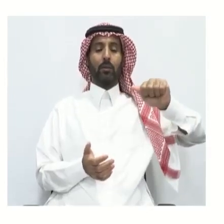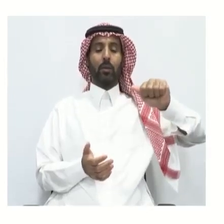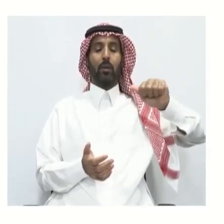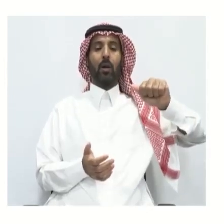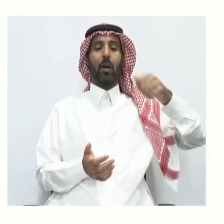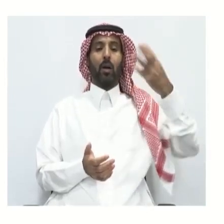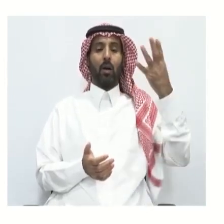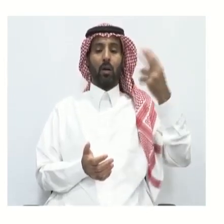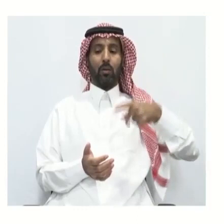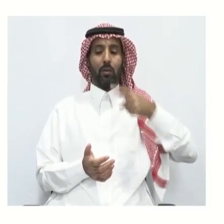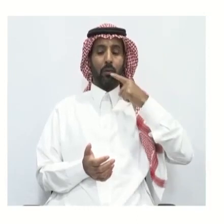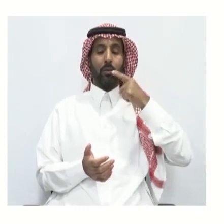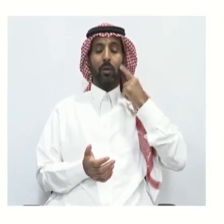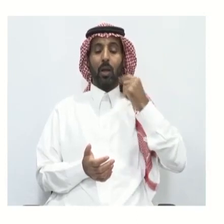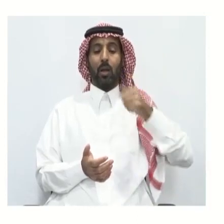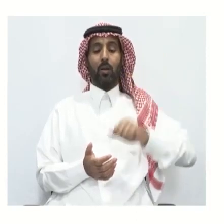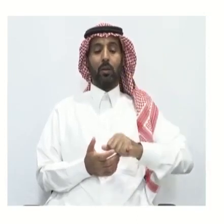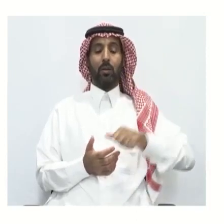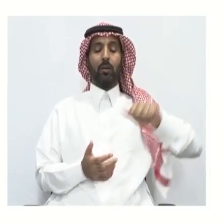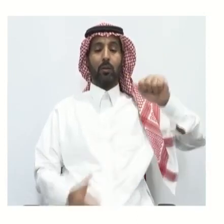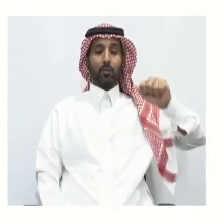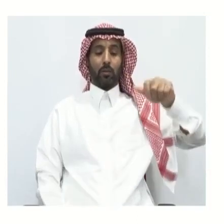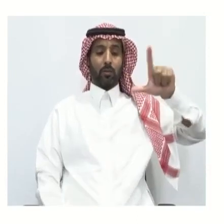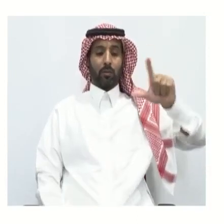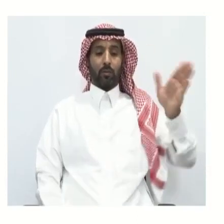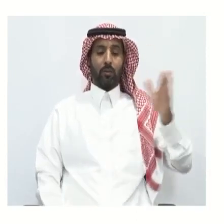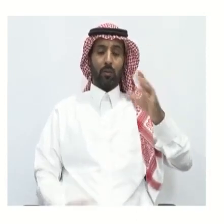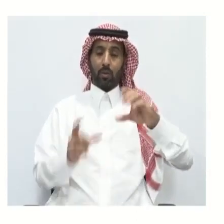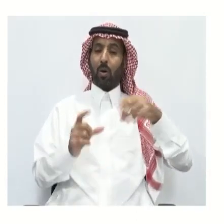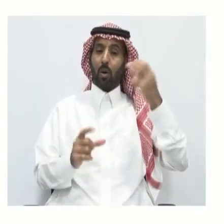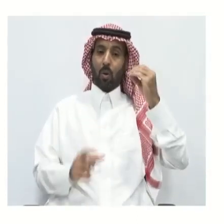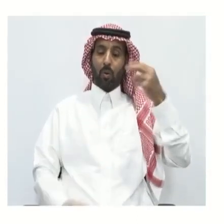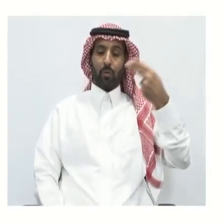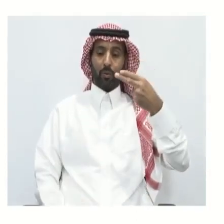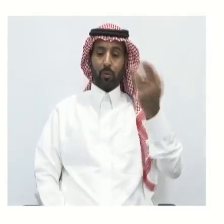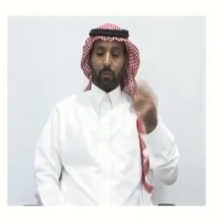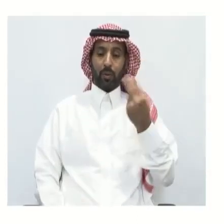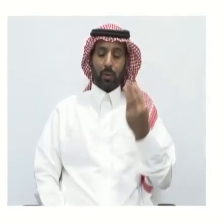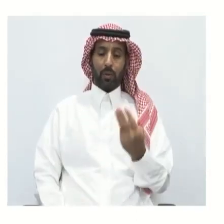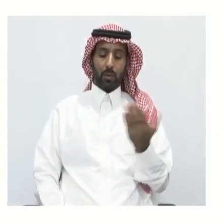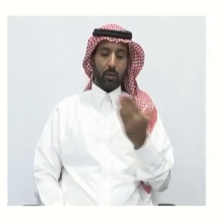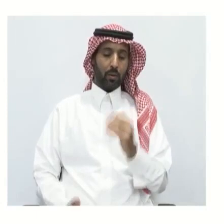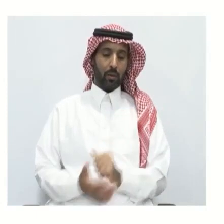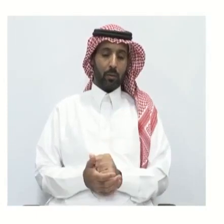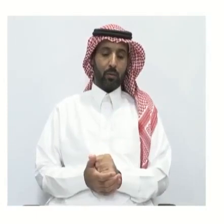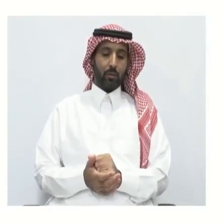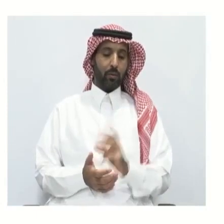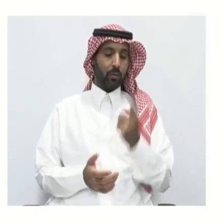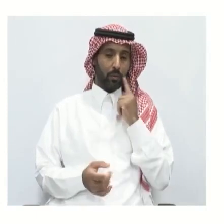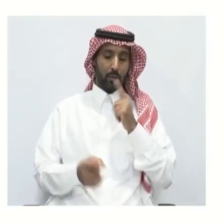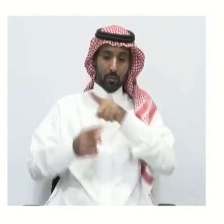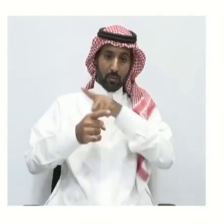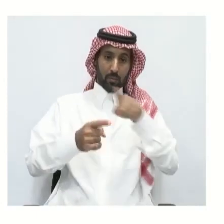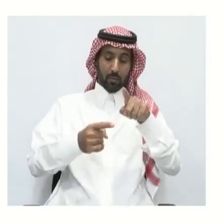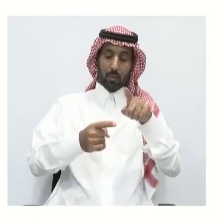حسبنا عدد مولات هيدروكسيد الالمنيوم باستخدام الكتل للعناصر من الجدول الدوري استخدمت